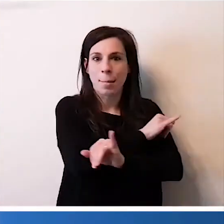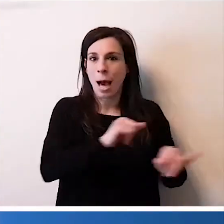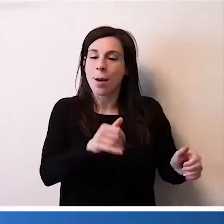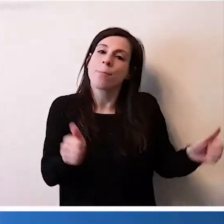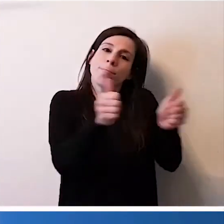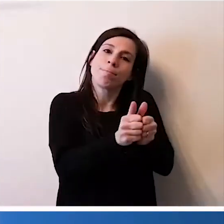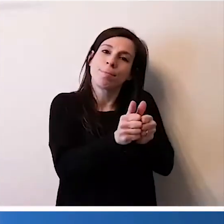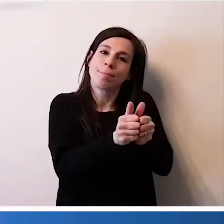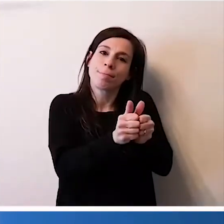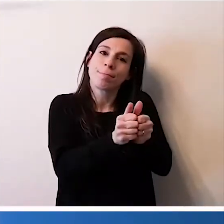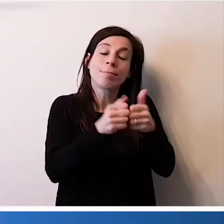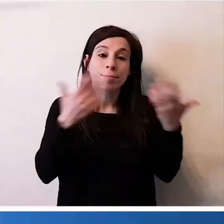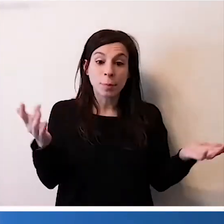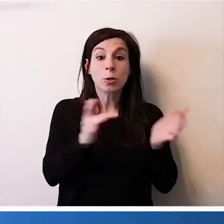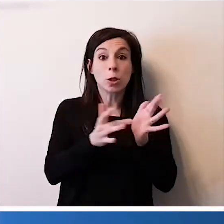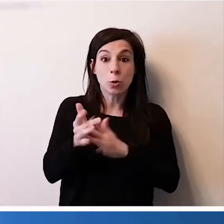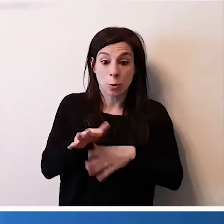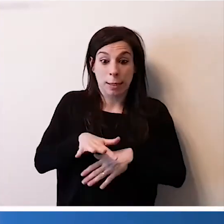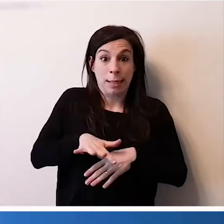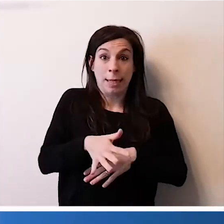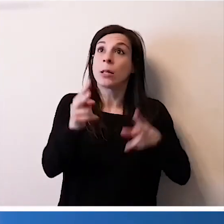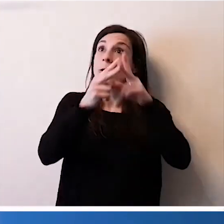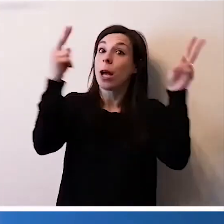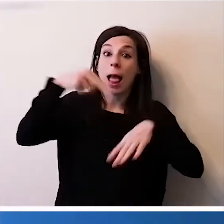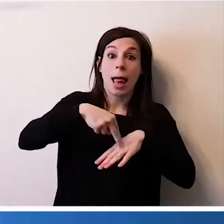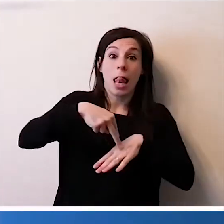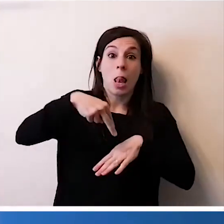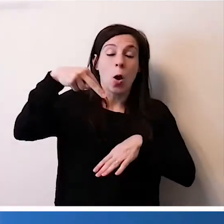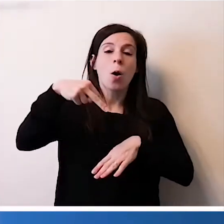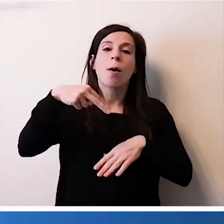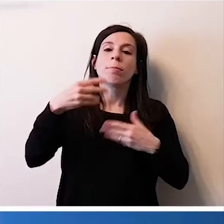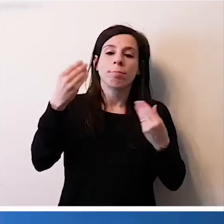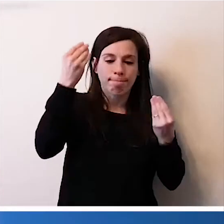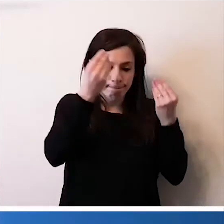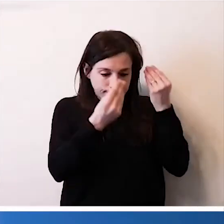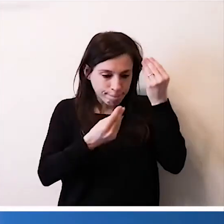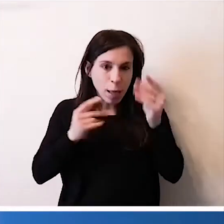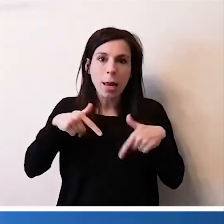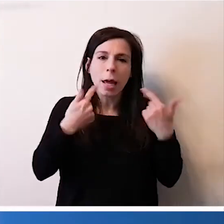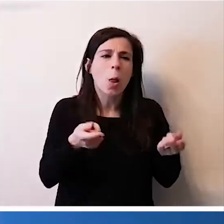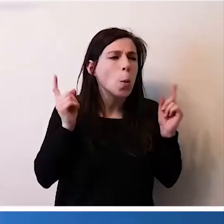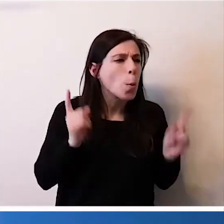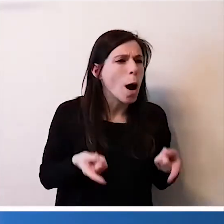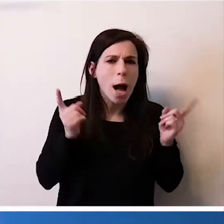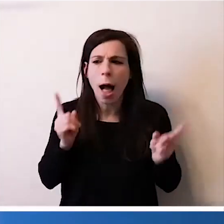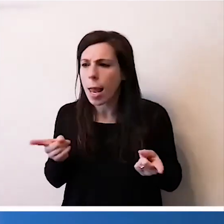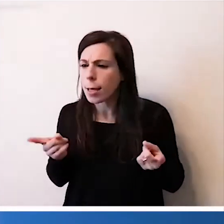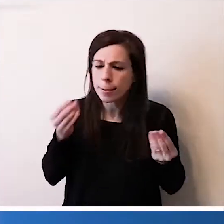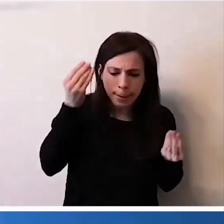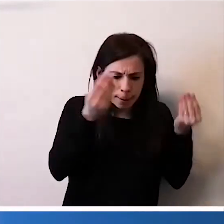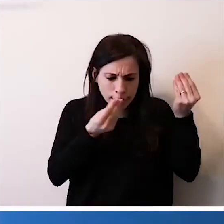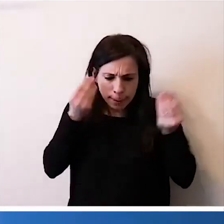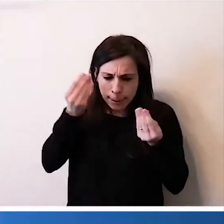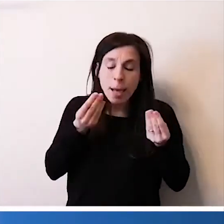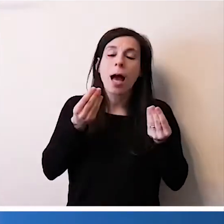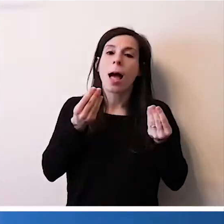per andare su in paradiso, per decidere quale regalo lasciare ai discepoli, agli apostoli, chiamò il